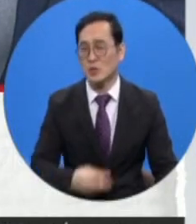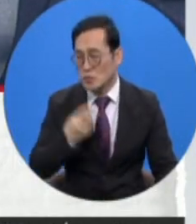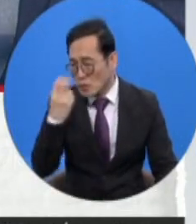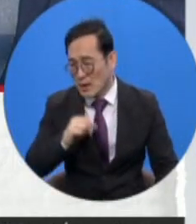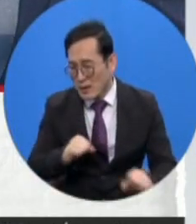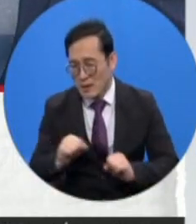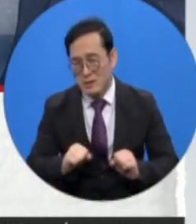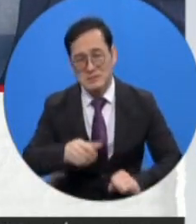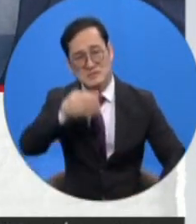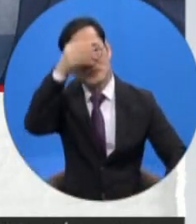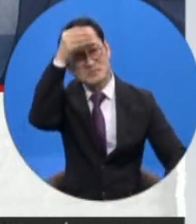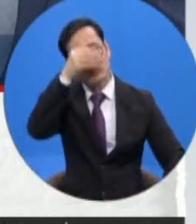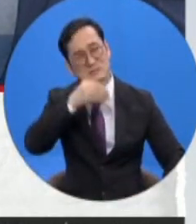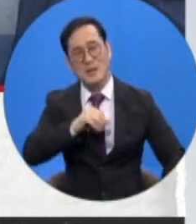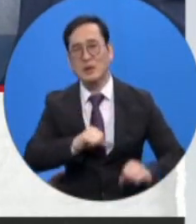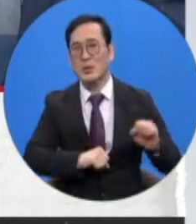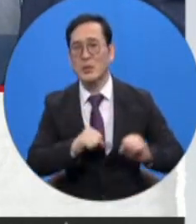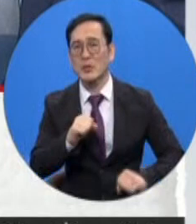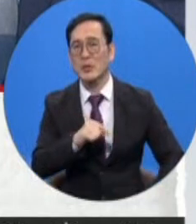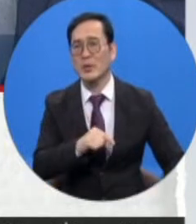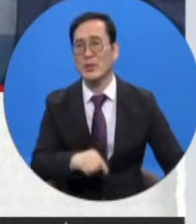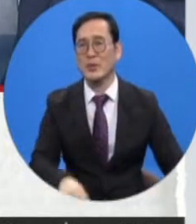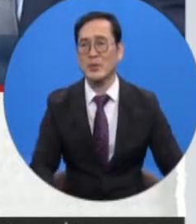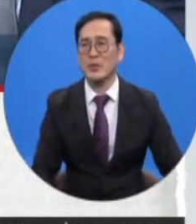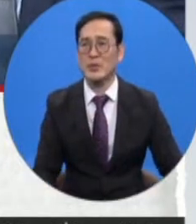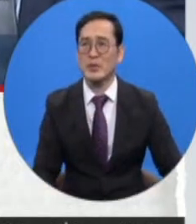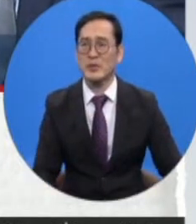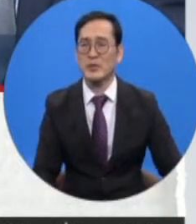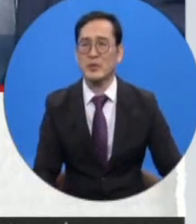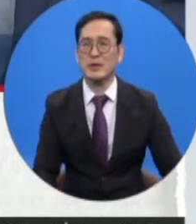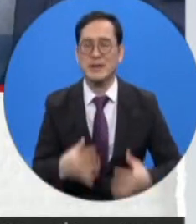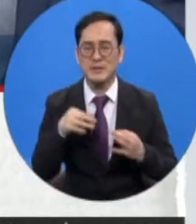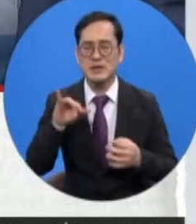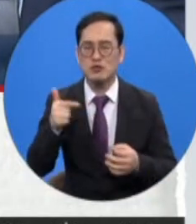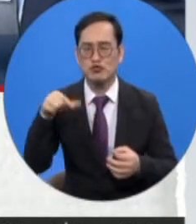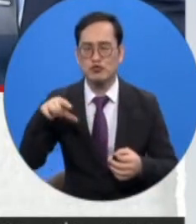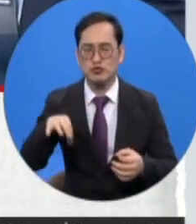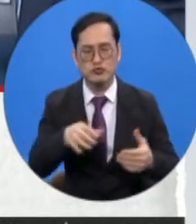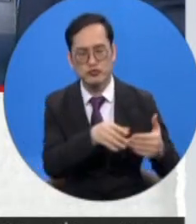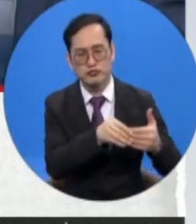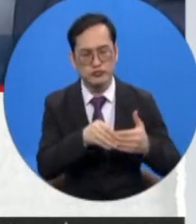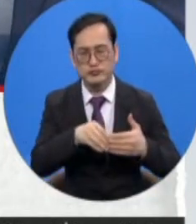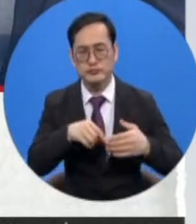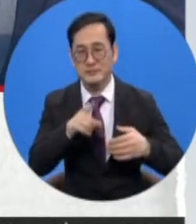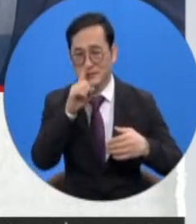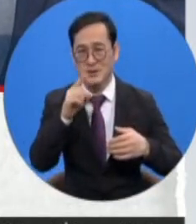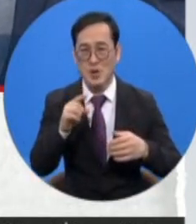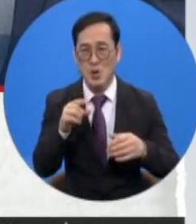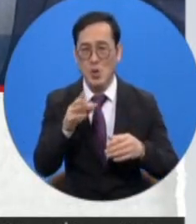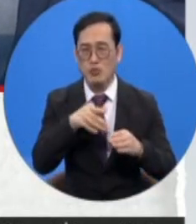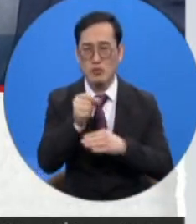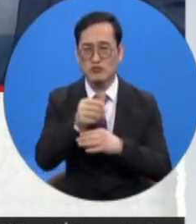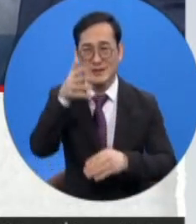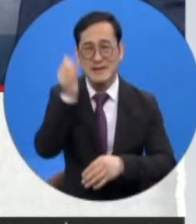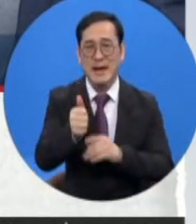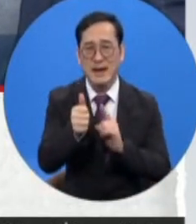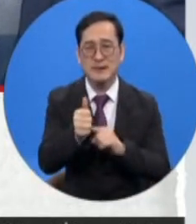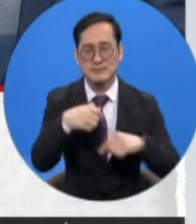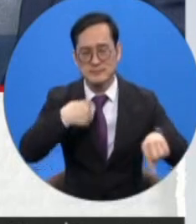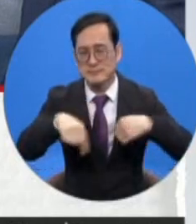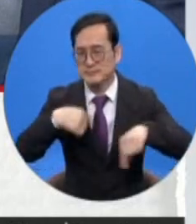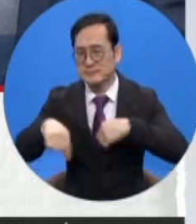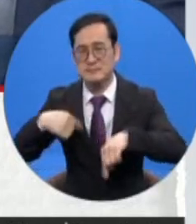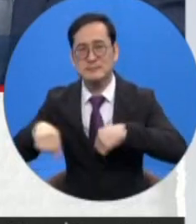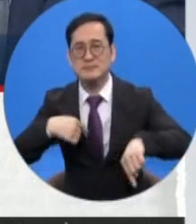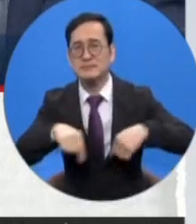공수처장이 확실한 자기 내부에서의 리더십이라든지 어떤 수사 방향이라든지 또 초기 공수처가 어떤